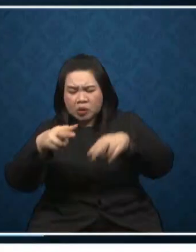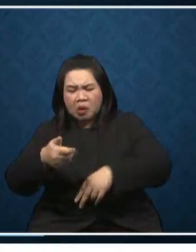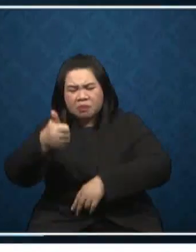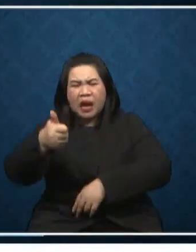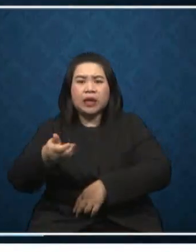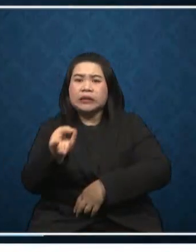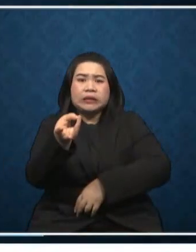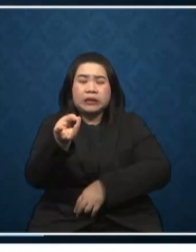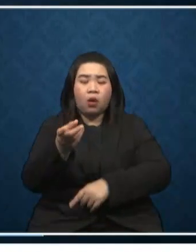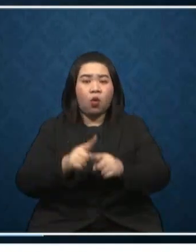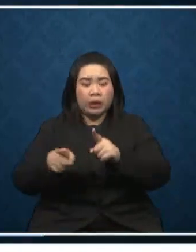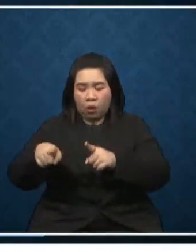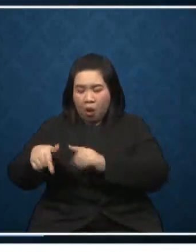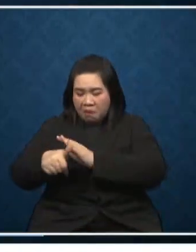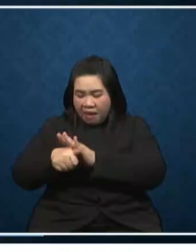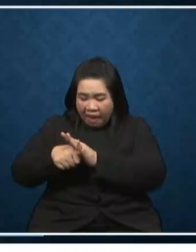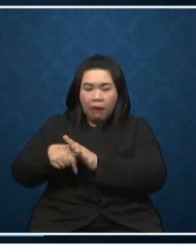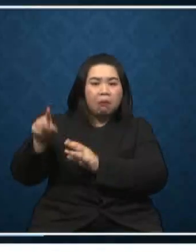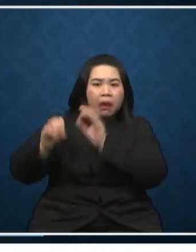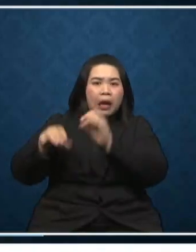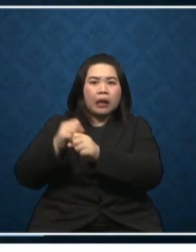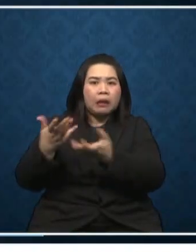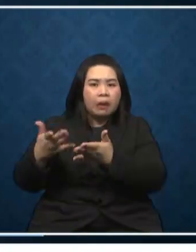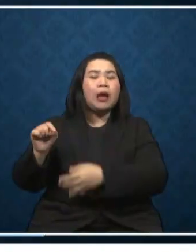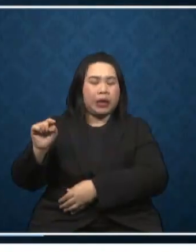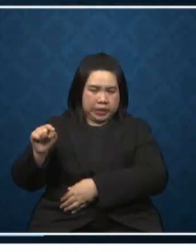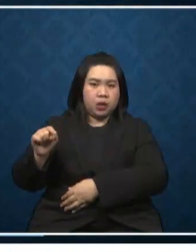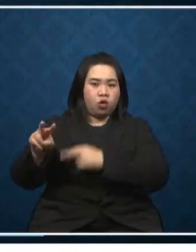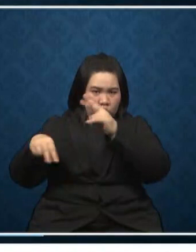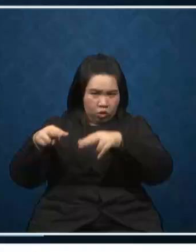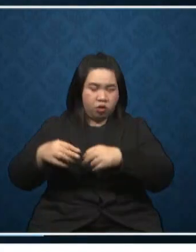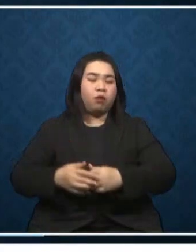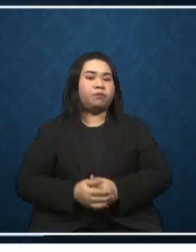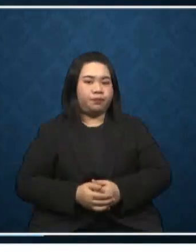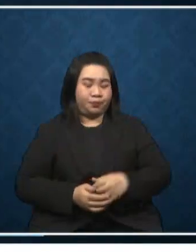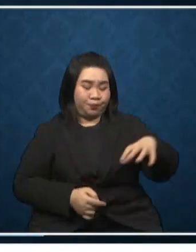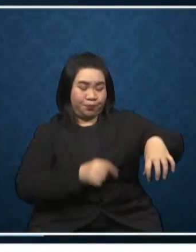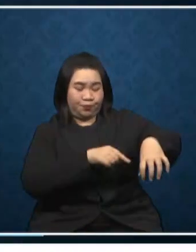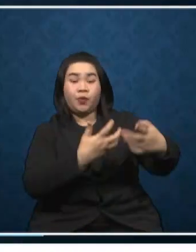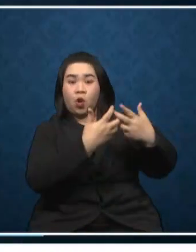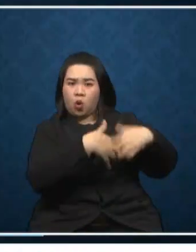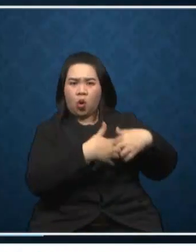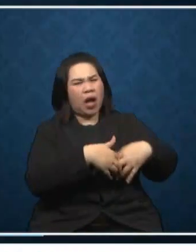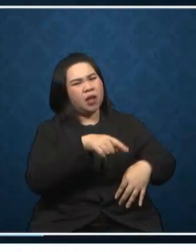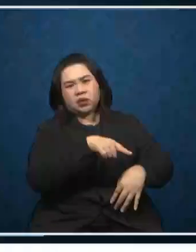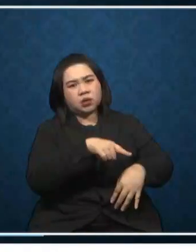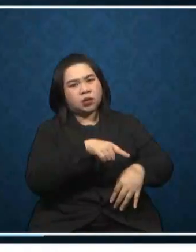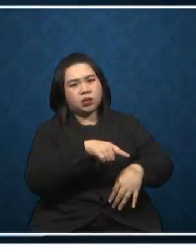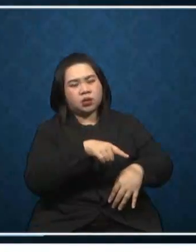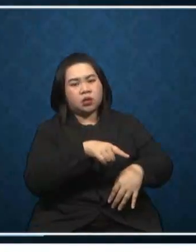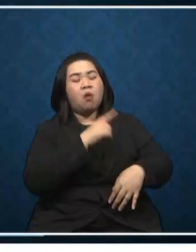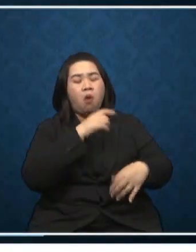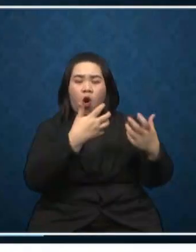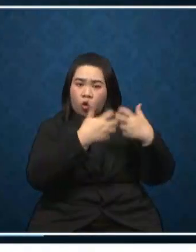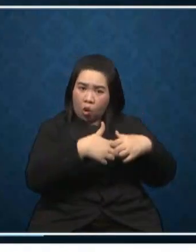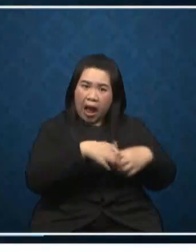ที่เหลอนั่นก็คือ ตากสากรรก็เข้ามาก็ตองแ่ไตันี้ด้านผู้กกเนิด อันนคอโงงานไม่เพร้าะ โรงงานขนา $50 มาี้ ทจะไม่เพ